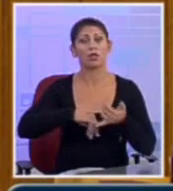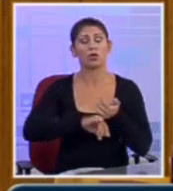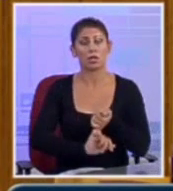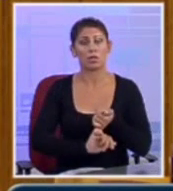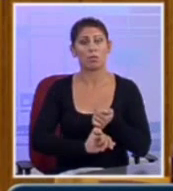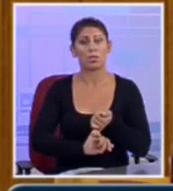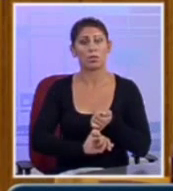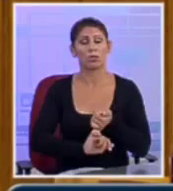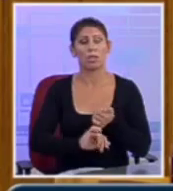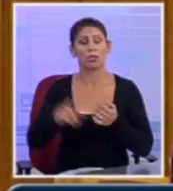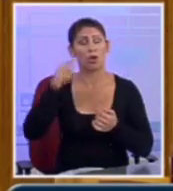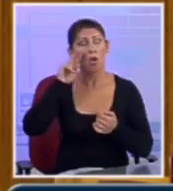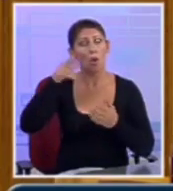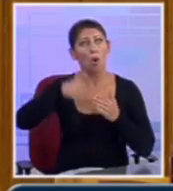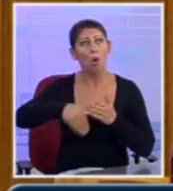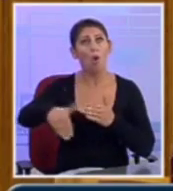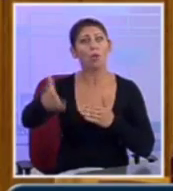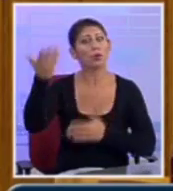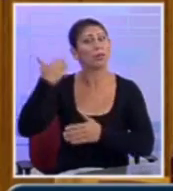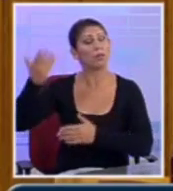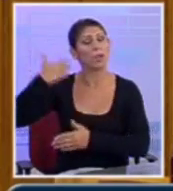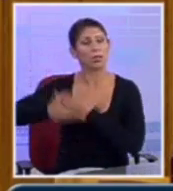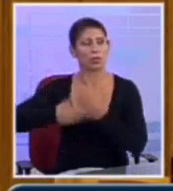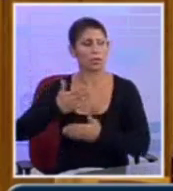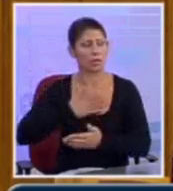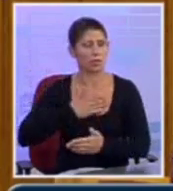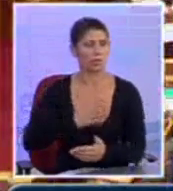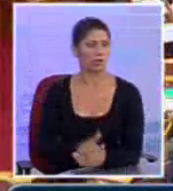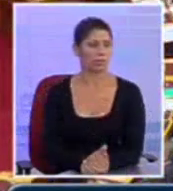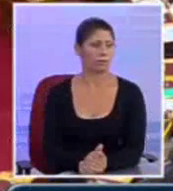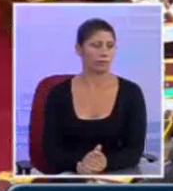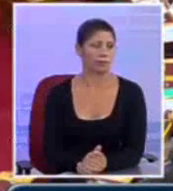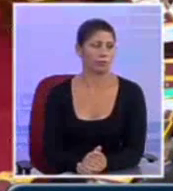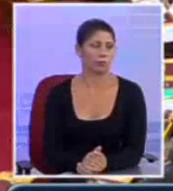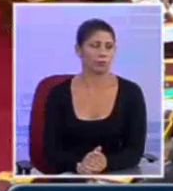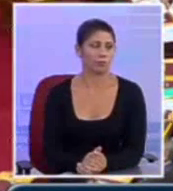το στοίχημα των ανεκπλήρωτων οραμάτων των παλιότερων γενιών. Σας ευχαριστώ πολύ.